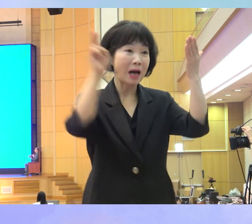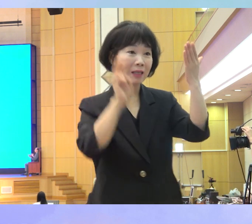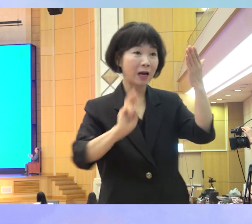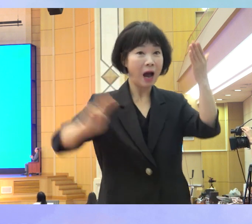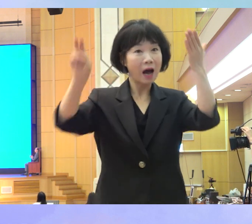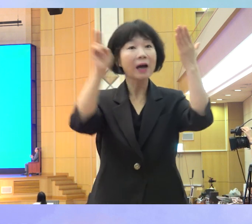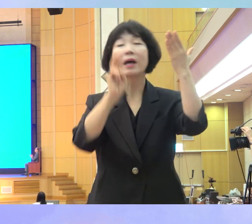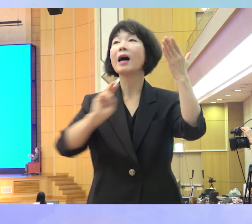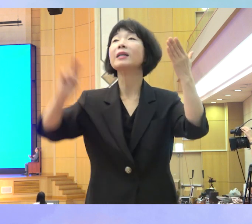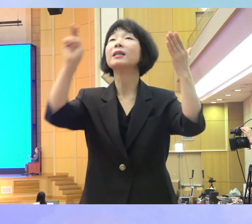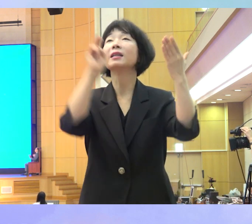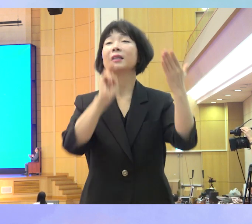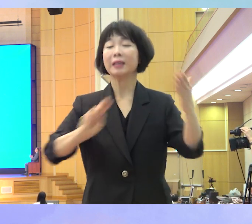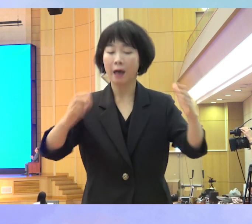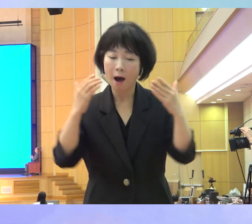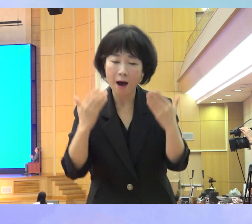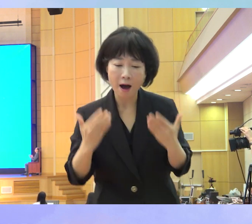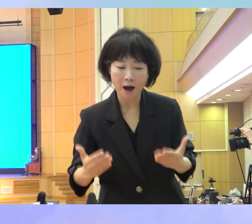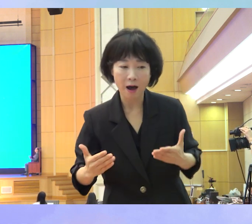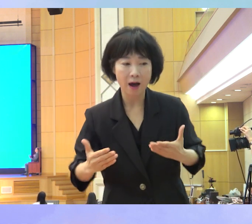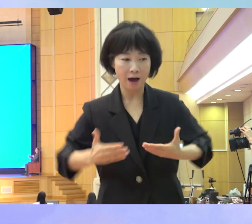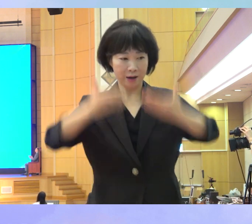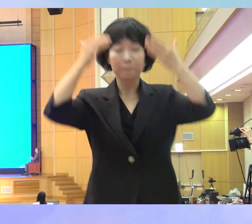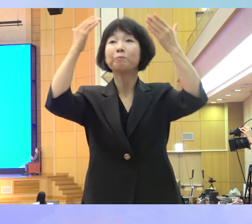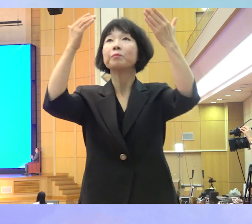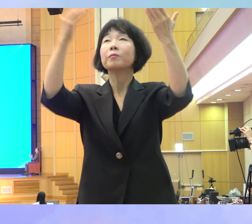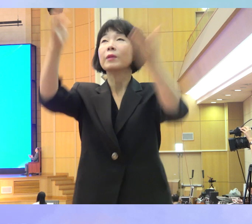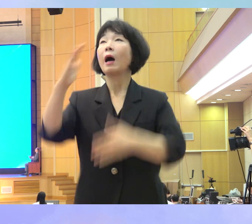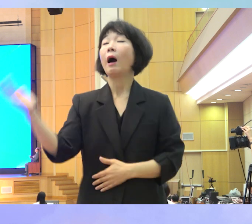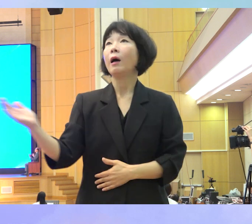주를 찬양하나이다.